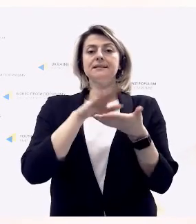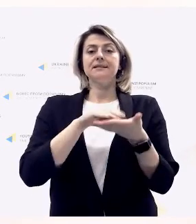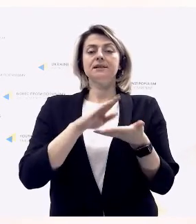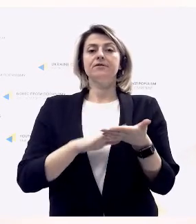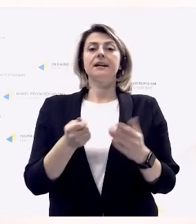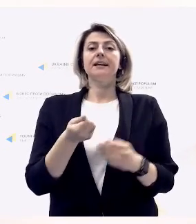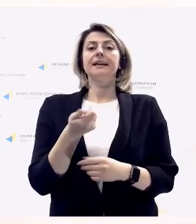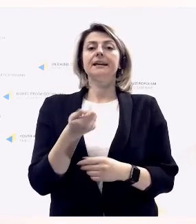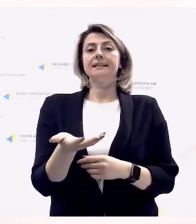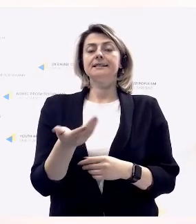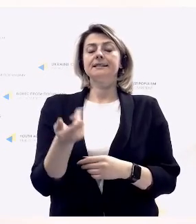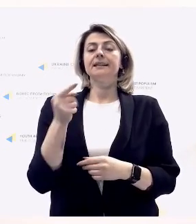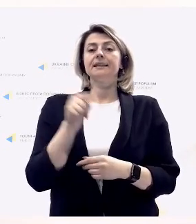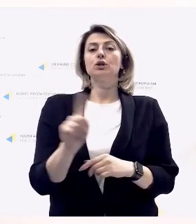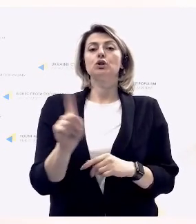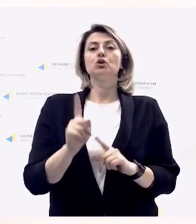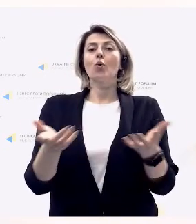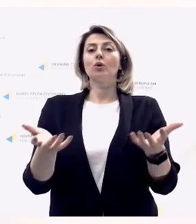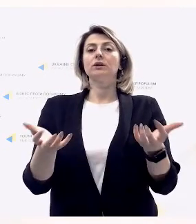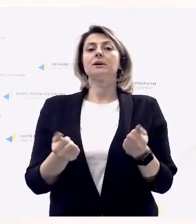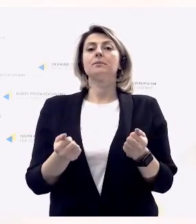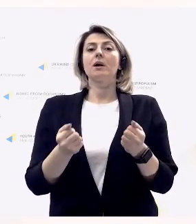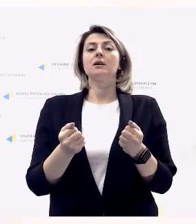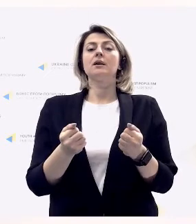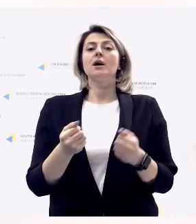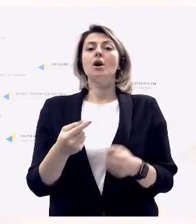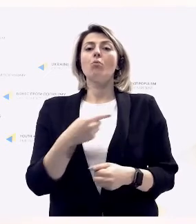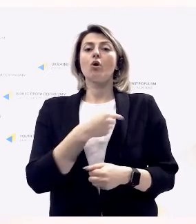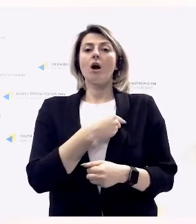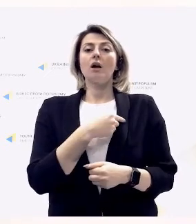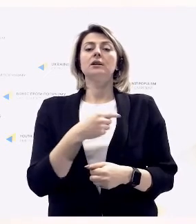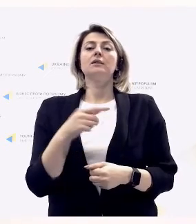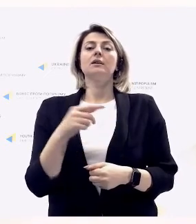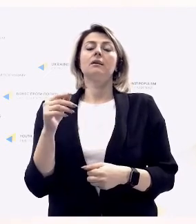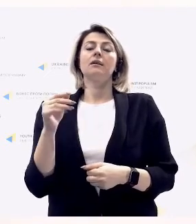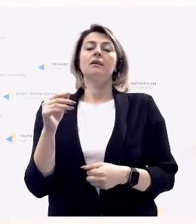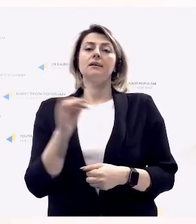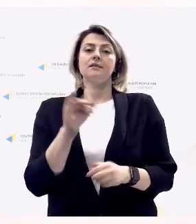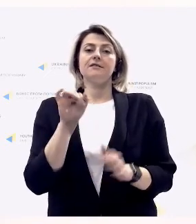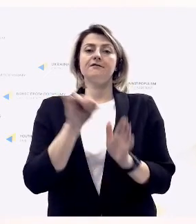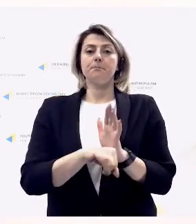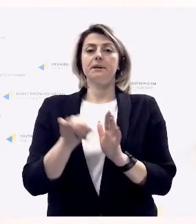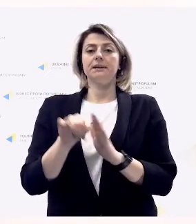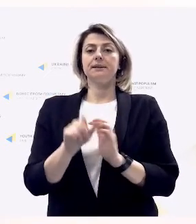кількість тих, що отримали поранення і вбитих? Дякую.